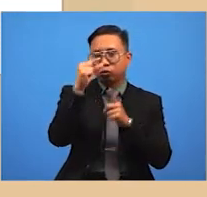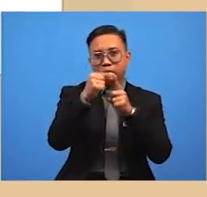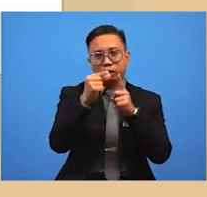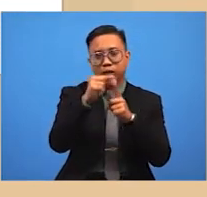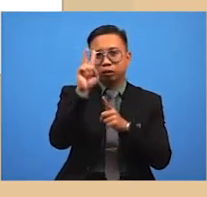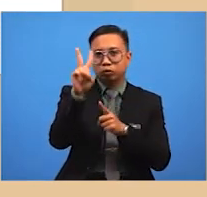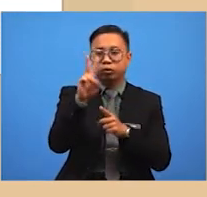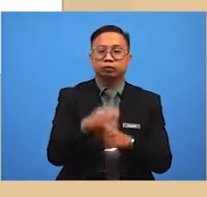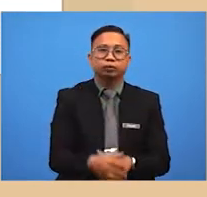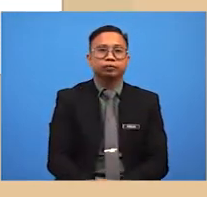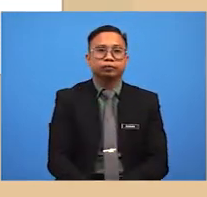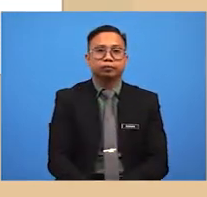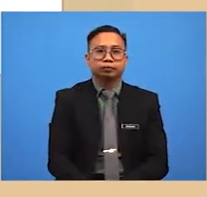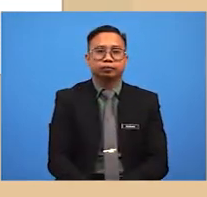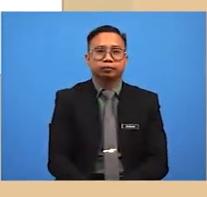yang kedua.